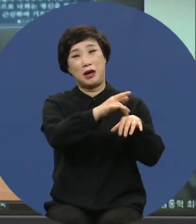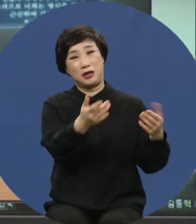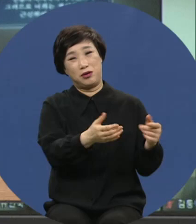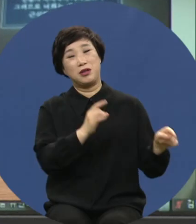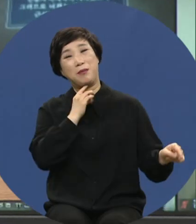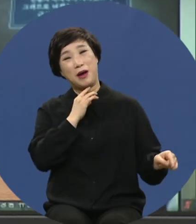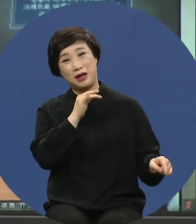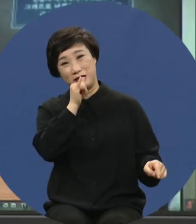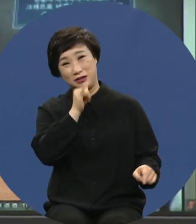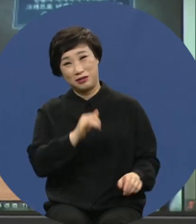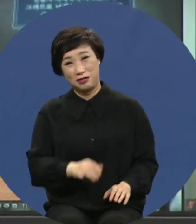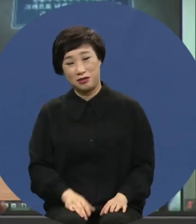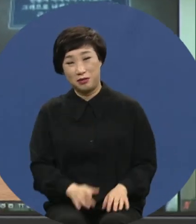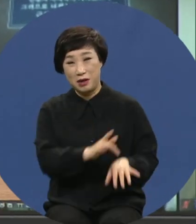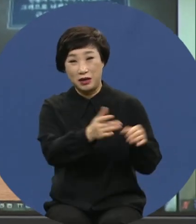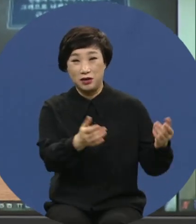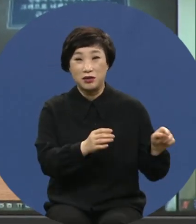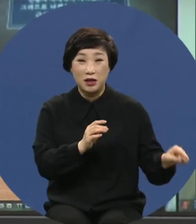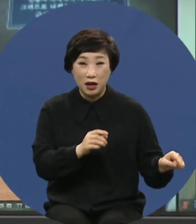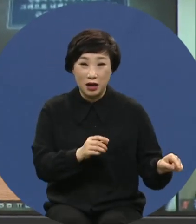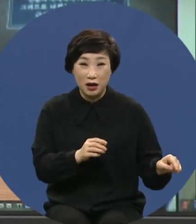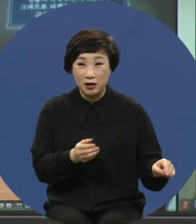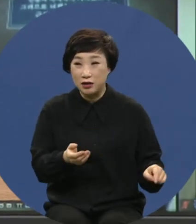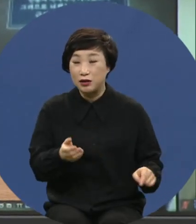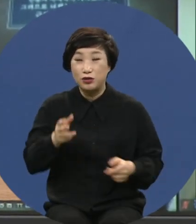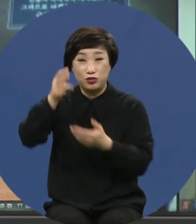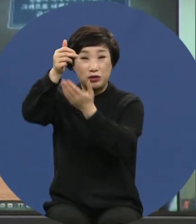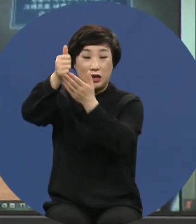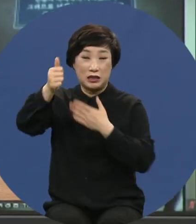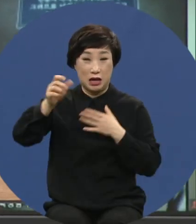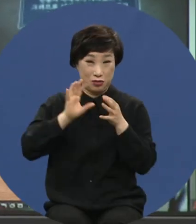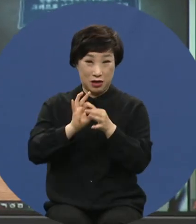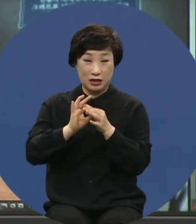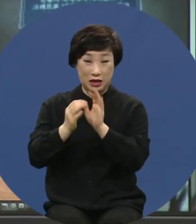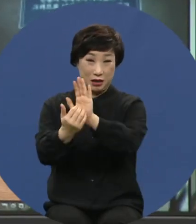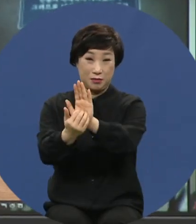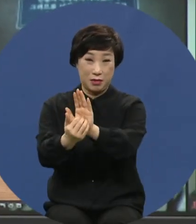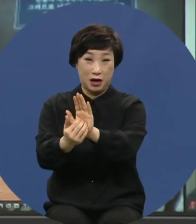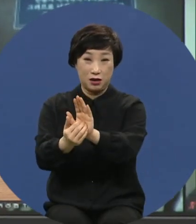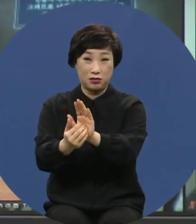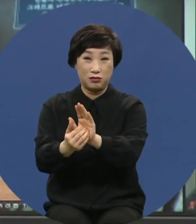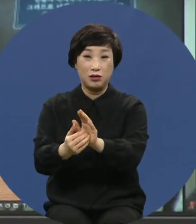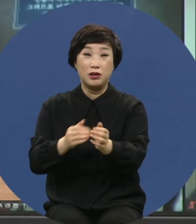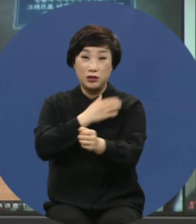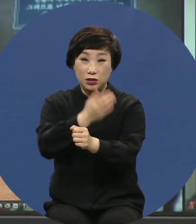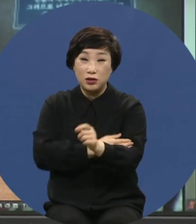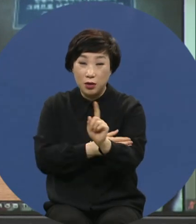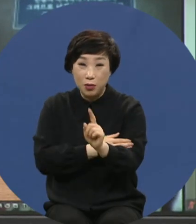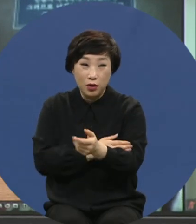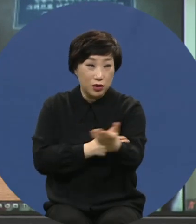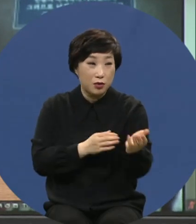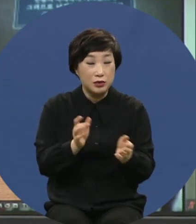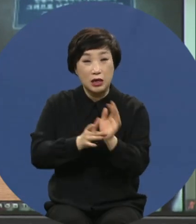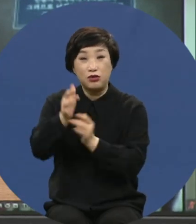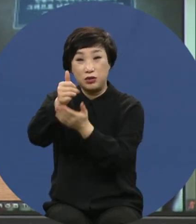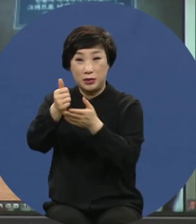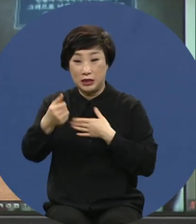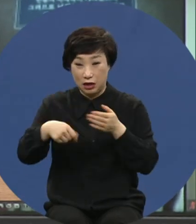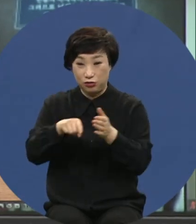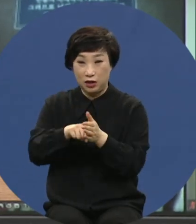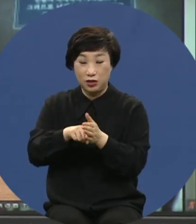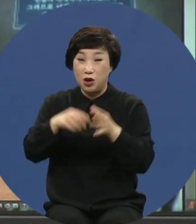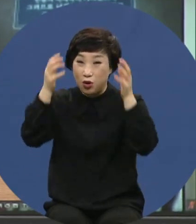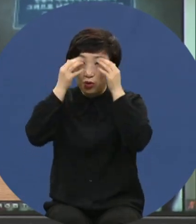역사일 뿐입니다. 사단의 역사는 주님과 나와 관계를 가로막는 유일한 능력이 예수님이 나